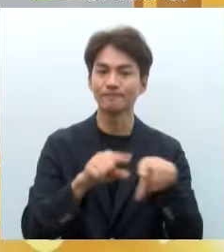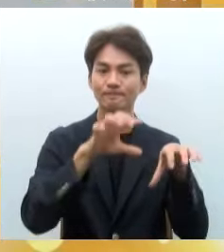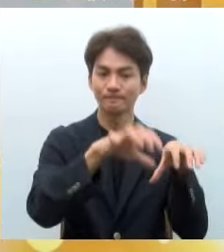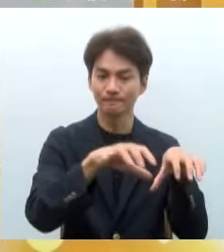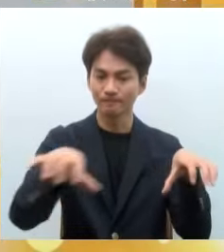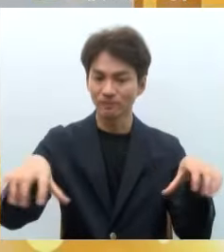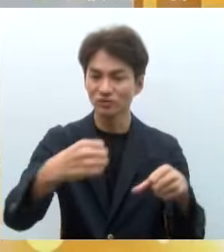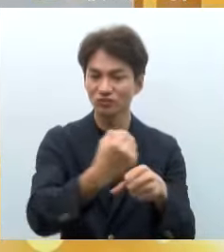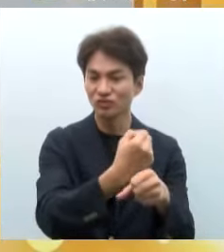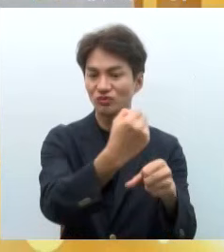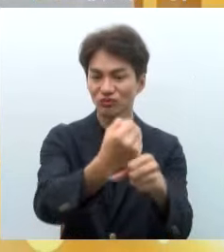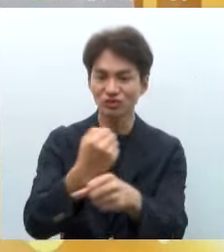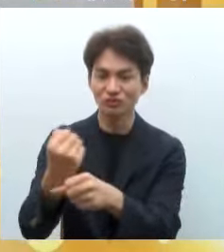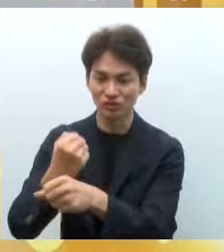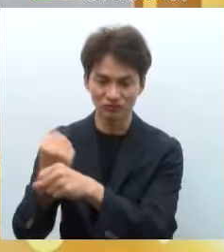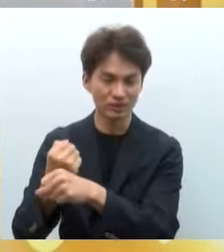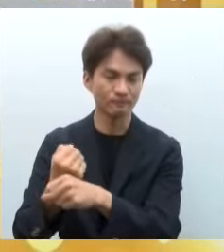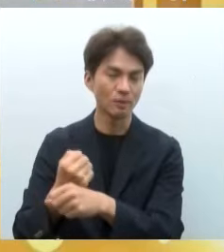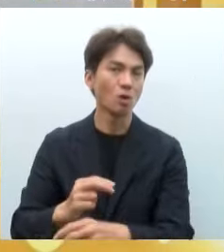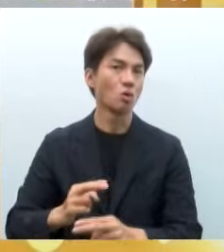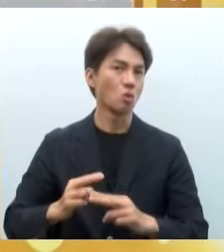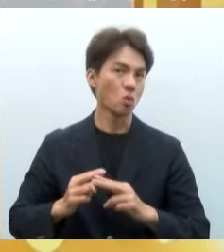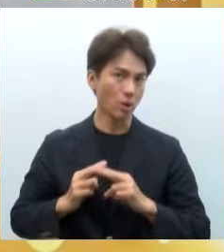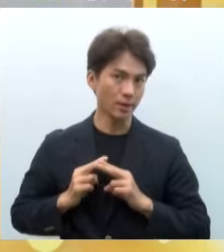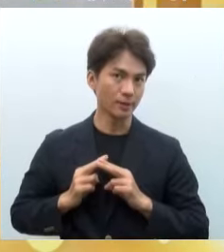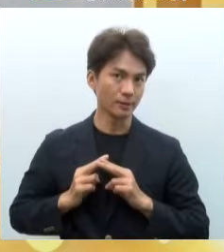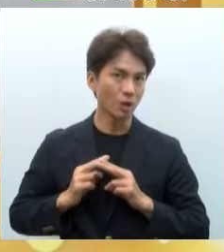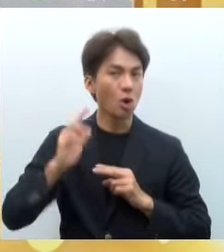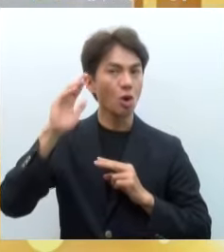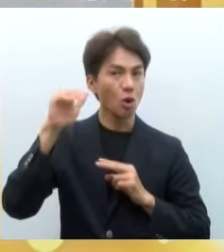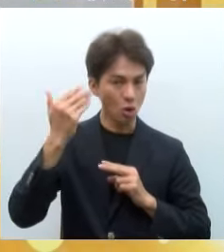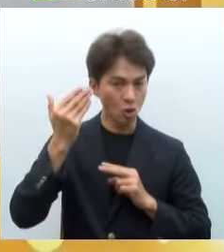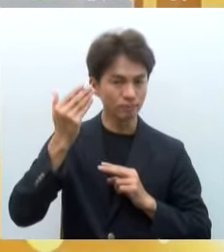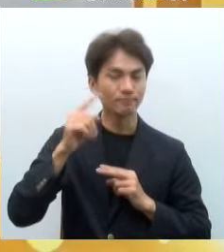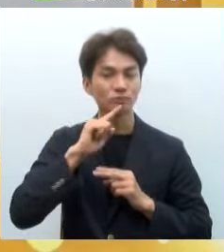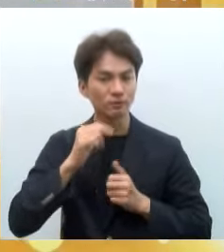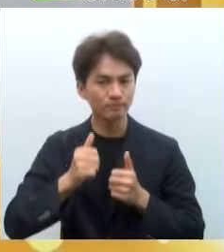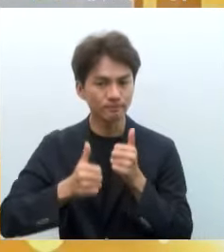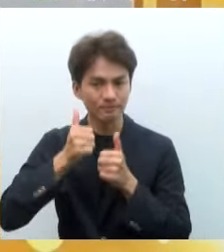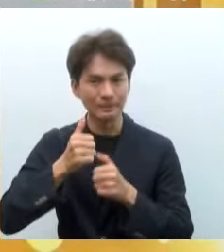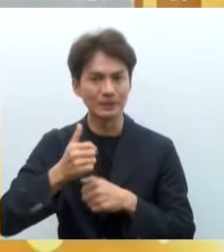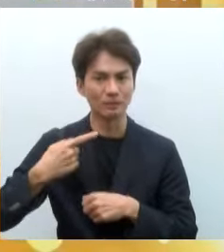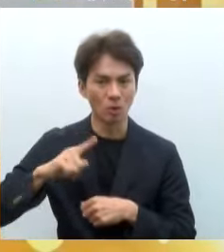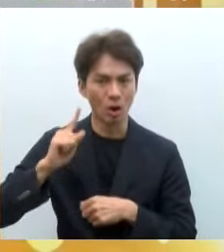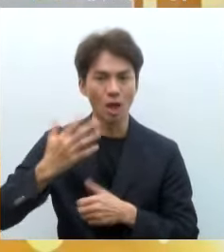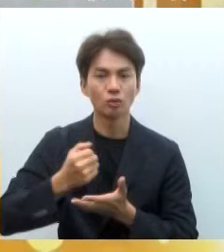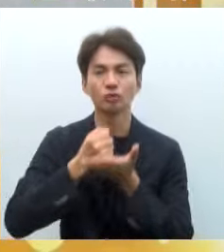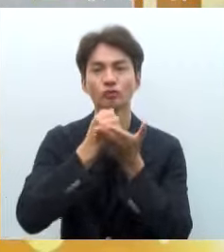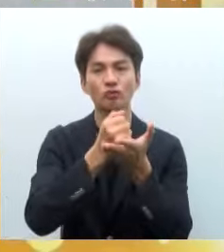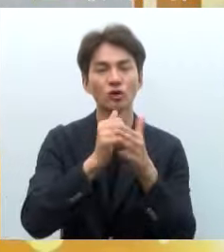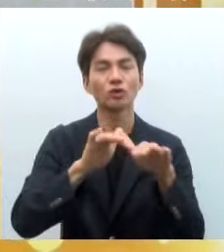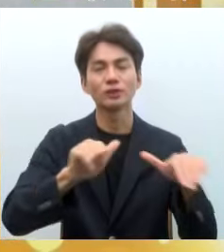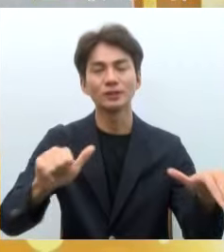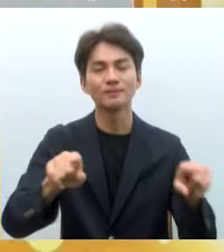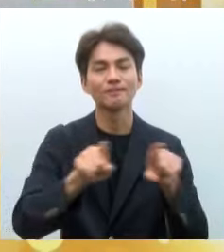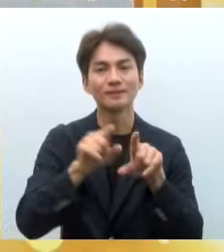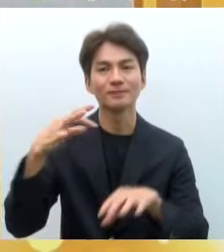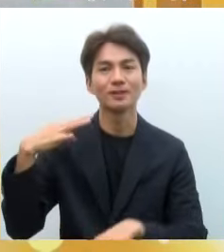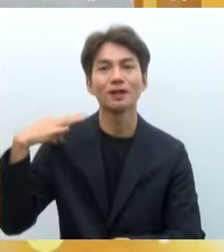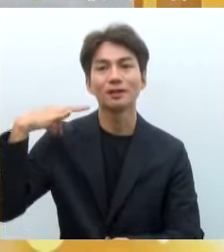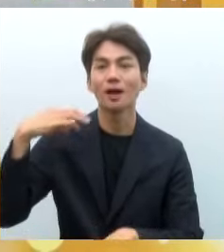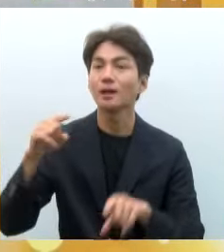ฝึกให้เราเนี่ยช่วยเหลือตัวเองก่อนแล้วก็สามารถที่จะไปช่วยเหลือผู้อื่นได้ที่เราจะเป็นจิตอาสานั่นก็หมายถึงว่าเรามีความ